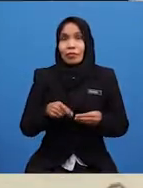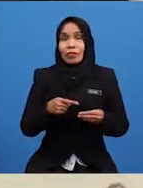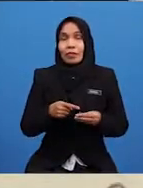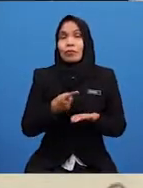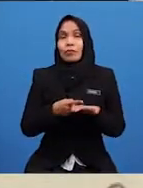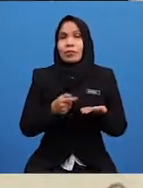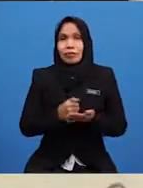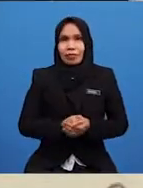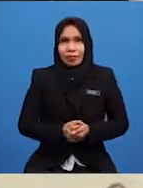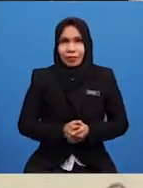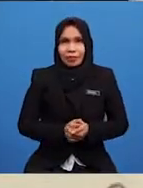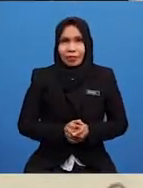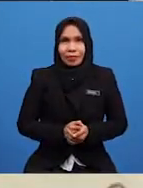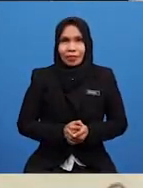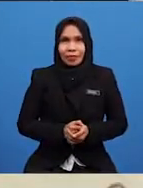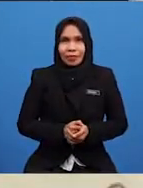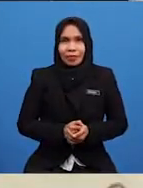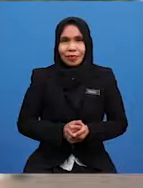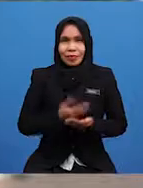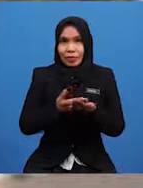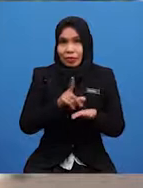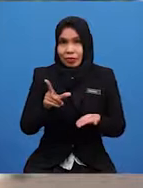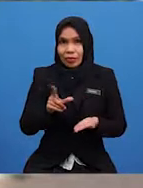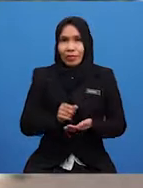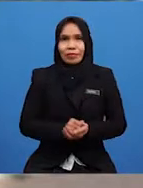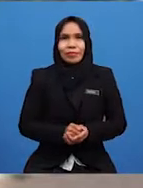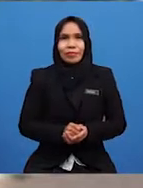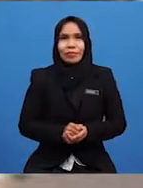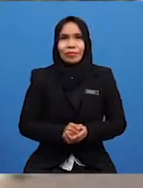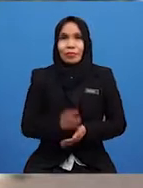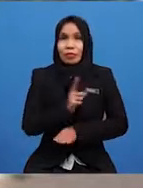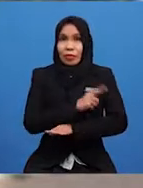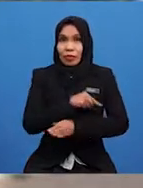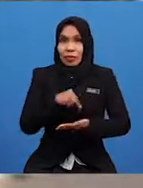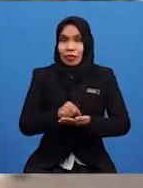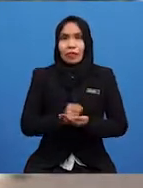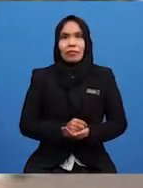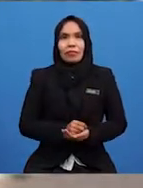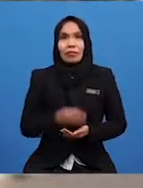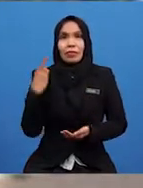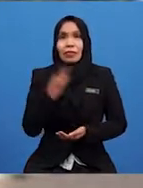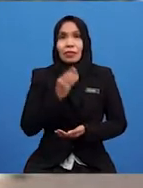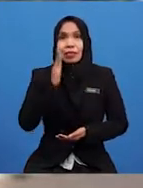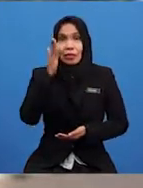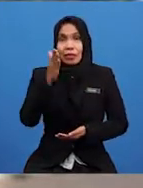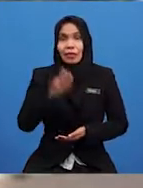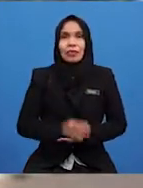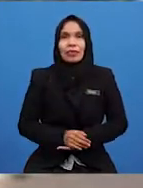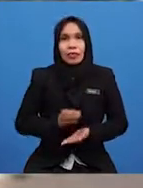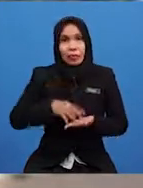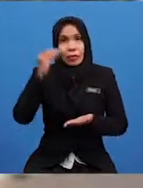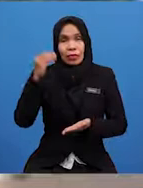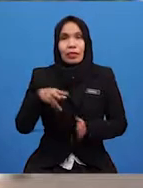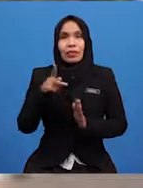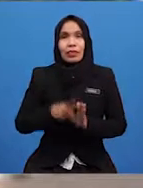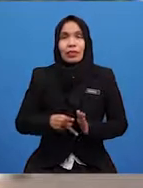Melayu Melaka. Baiklah, hari ini kita akan belajar bab 5 iaitu Kegemilangan